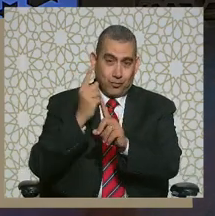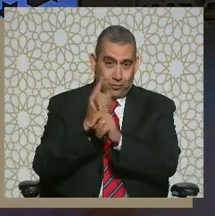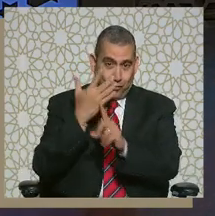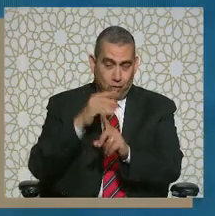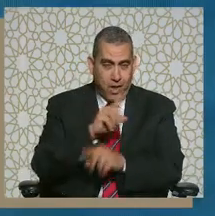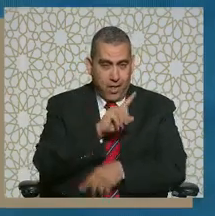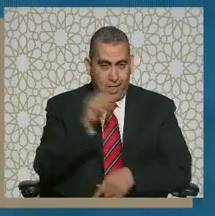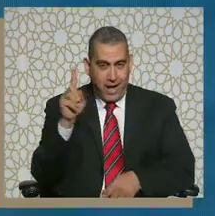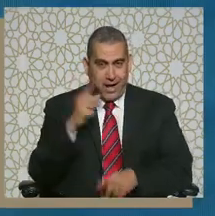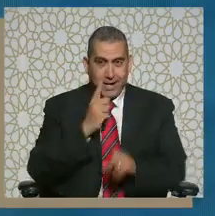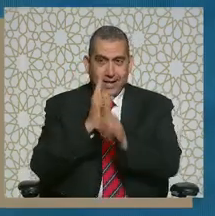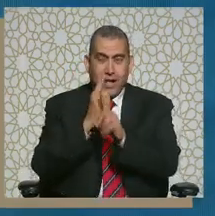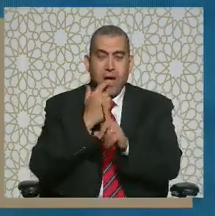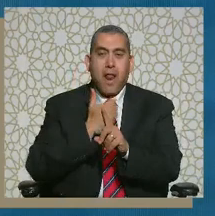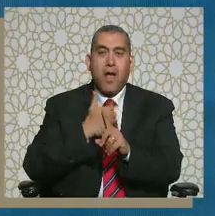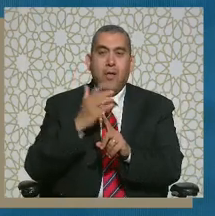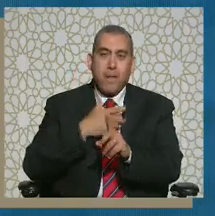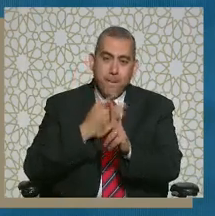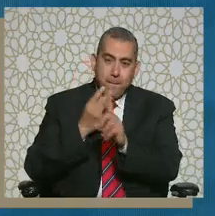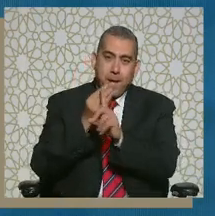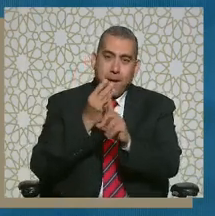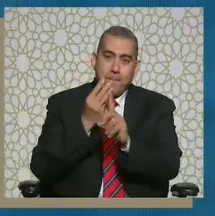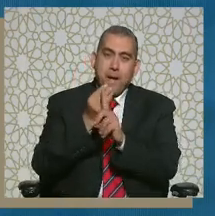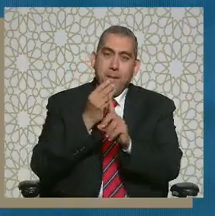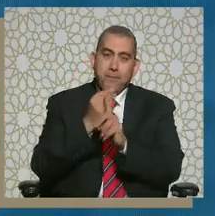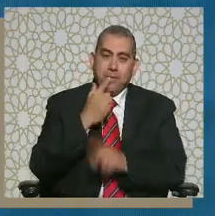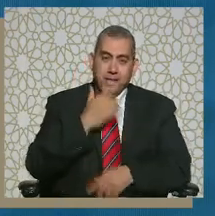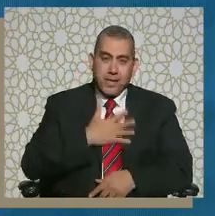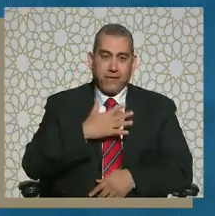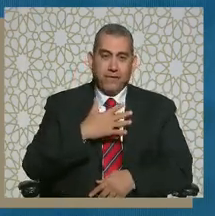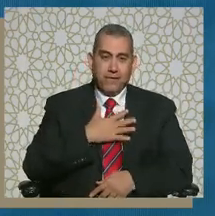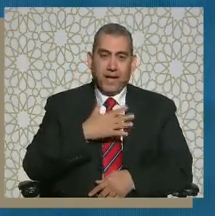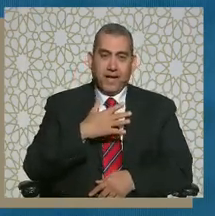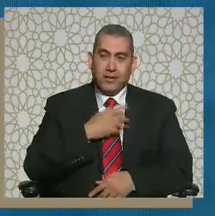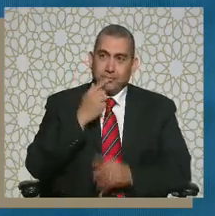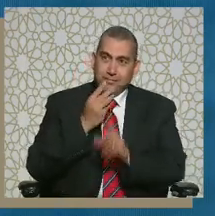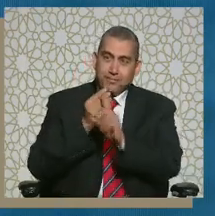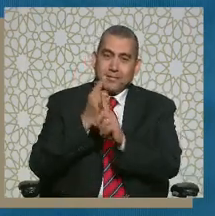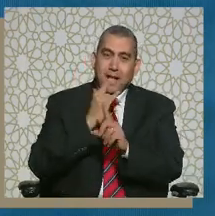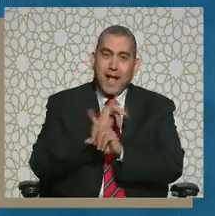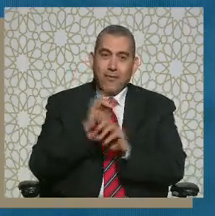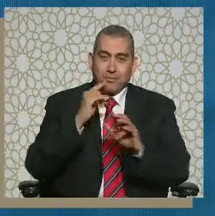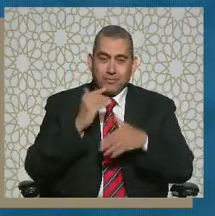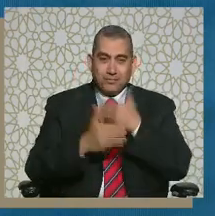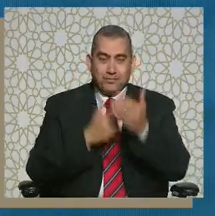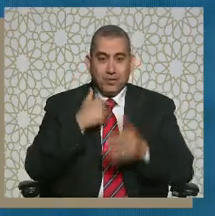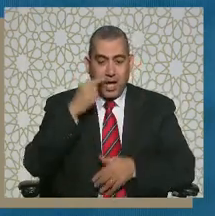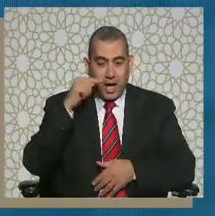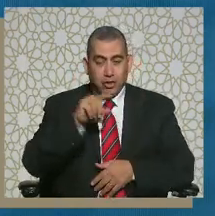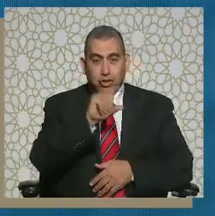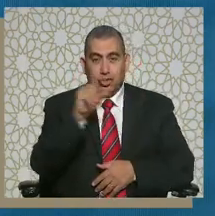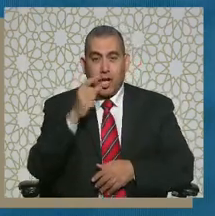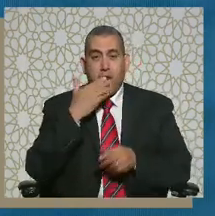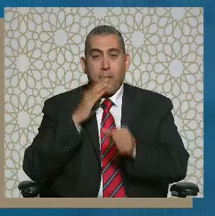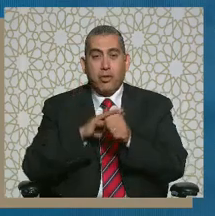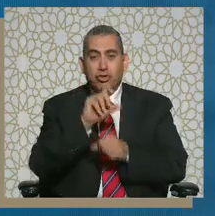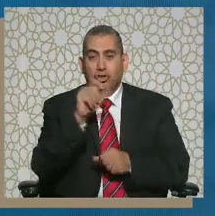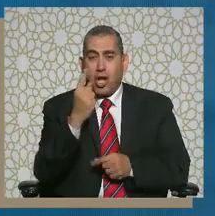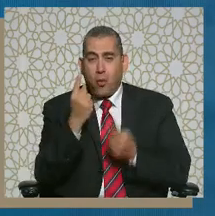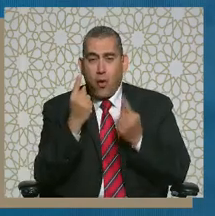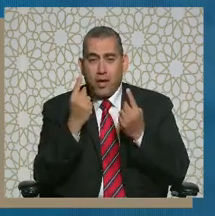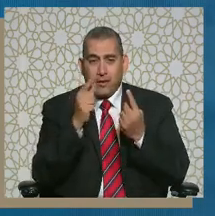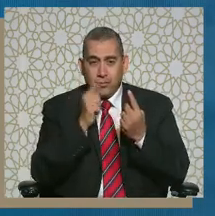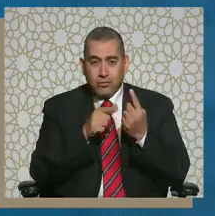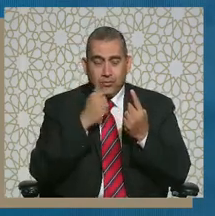ابدا لكن بنبقى معاه في كل نفس من انفاسنا والعله في كل رمضان شهر واحد هو ان الشهر